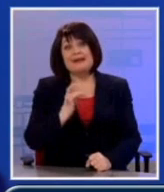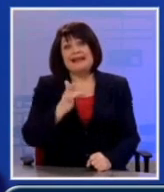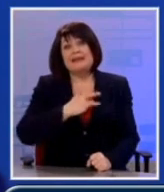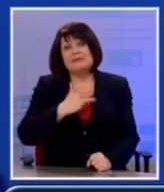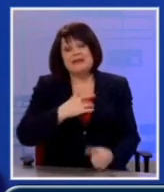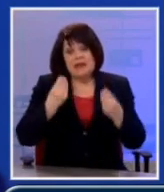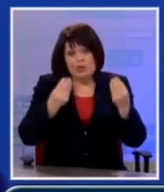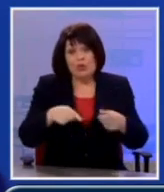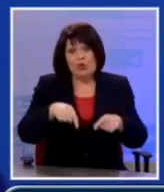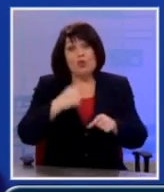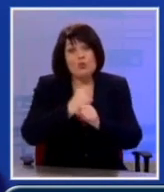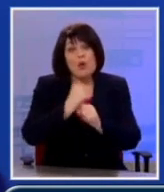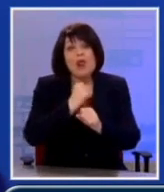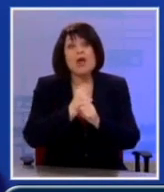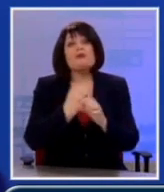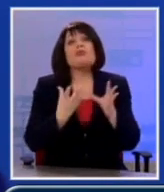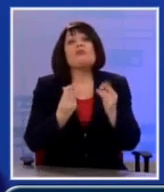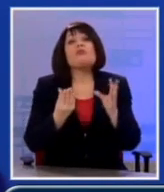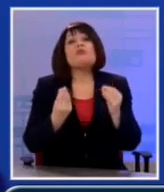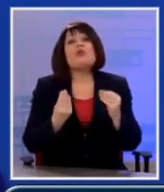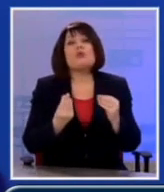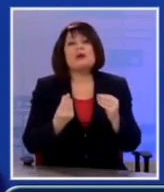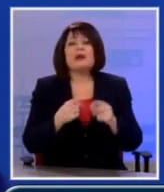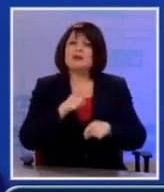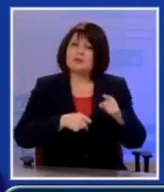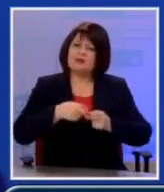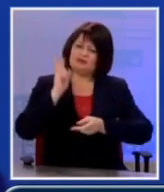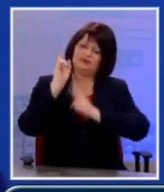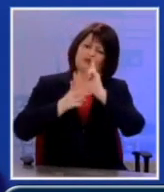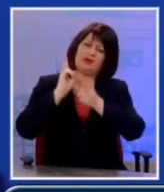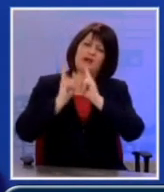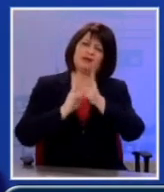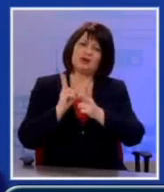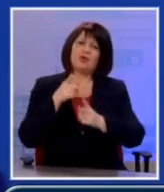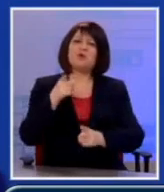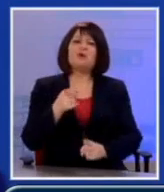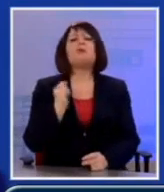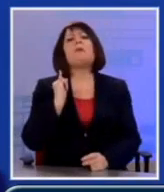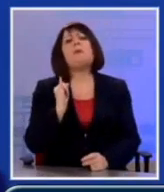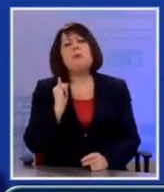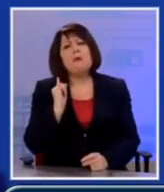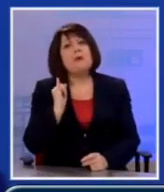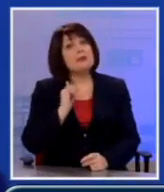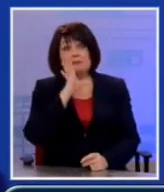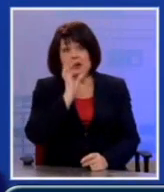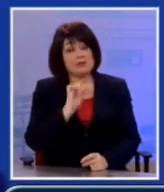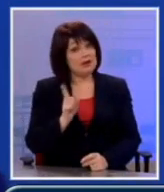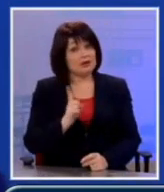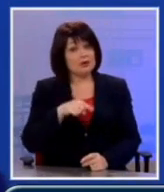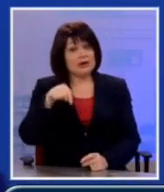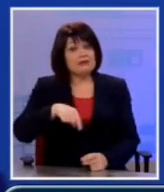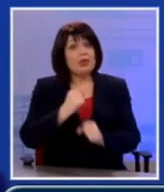τους, άνθρωποι που ψυχοφαντούνται ως αργόσχολοι, ενώ η πραγματικότητα